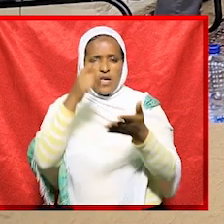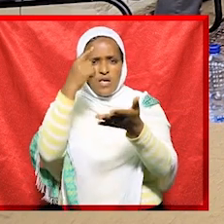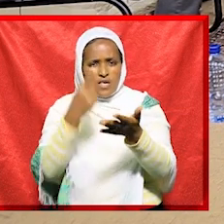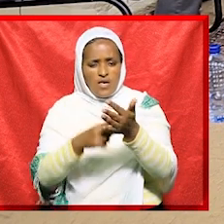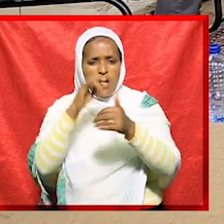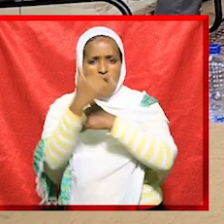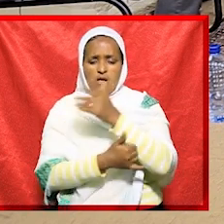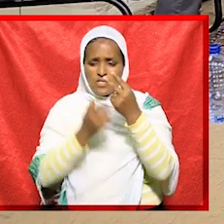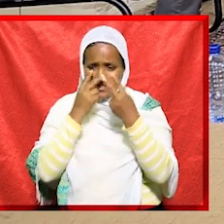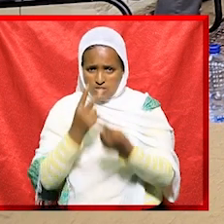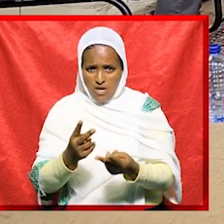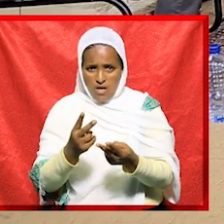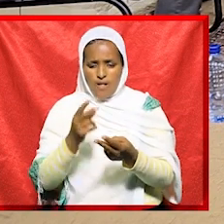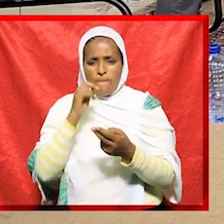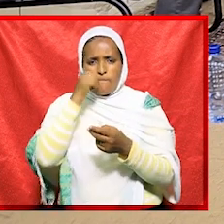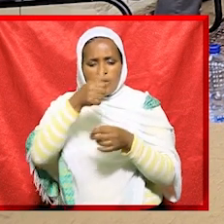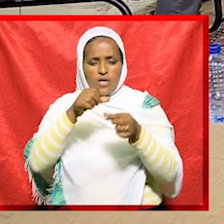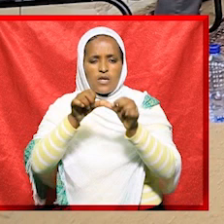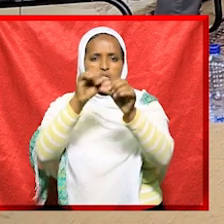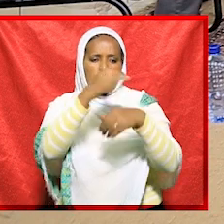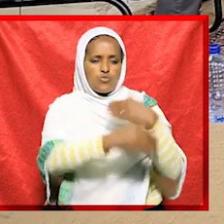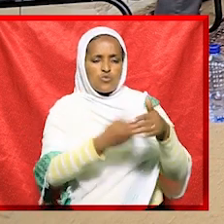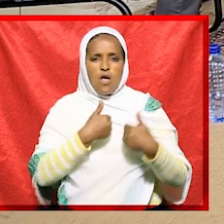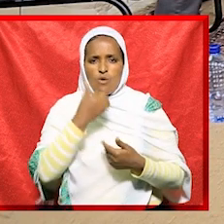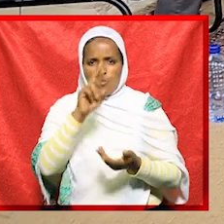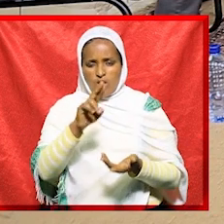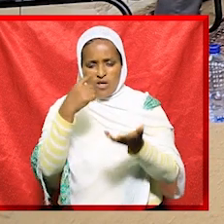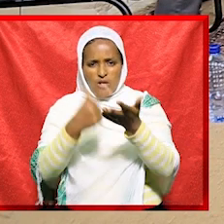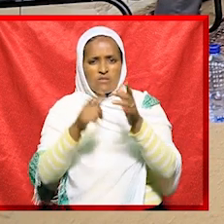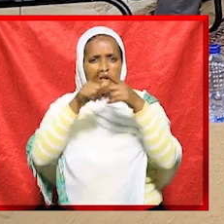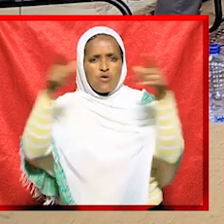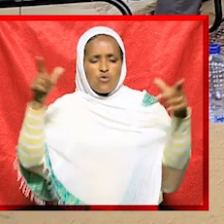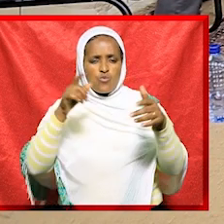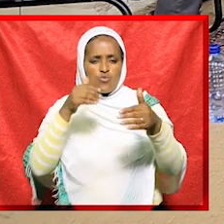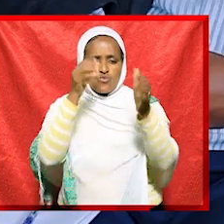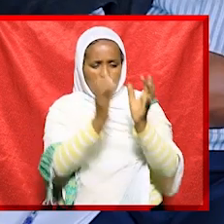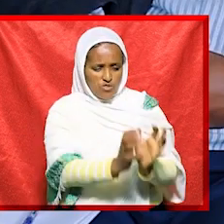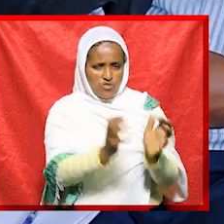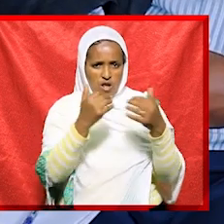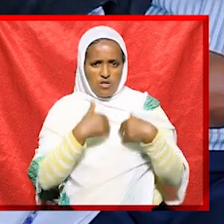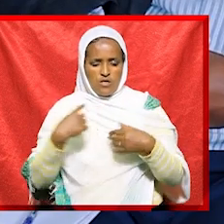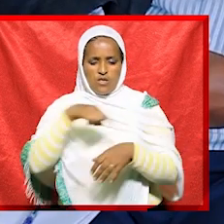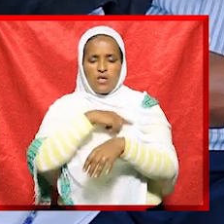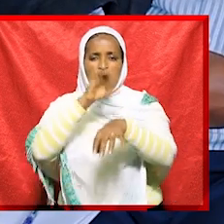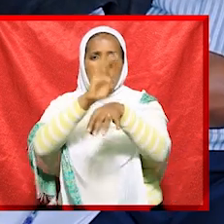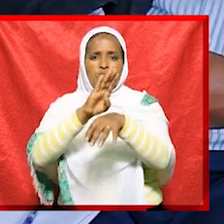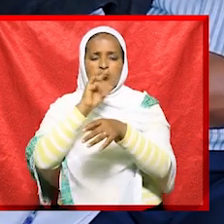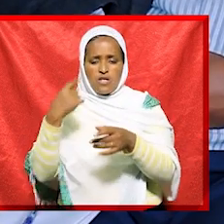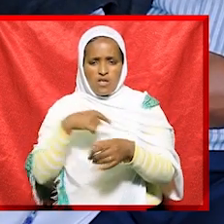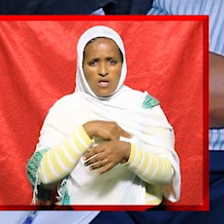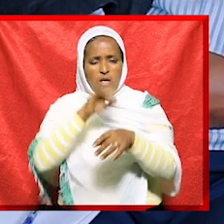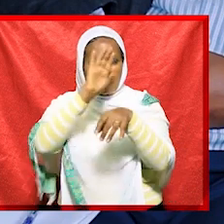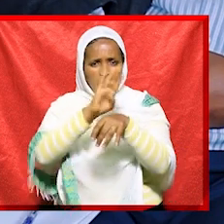ይሄ እንደ ሀገር ስታየው ነገ ቀጣይ ትውልድ አለ ወይ? በዚህ ላይ ደግሞ ትልቁ ድርሻ ያላት የእኛ ቤተ ክርስቲያን ናት። የእኛ